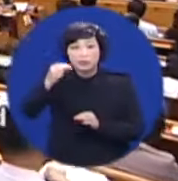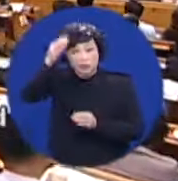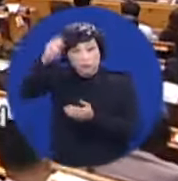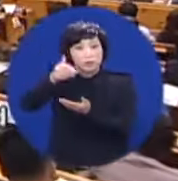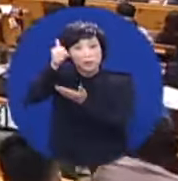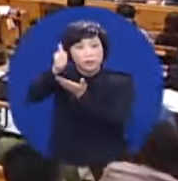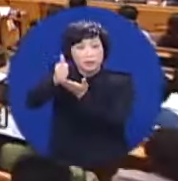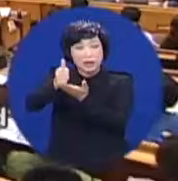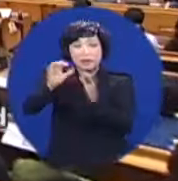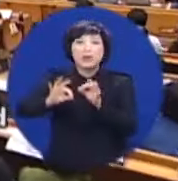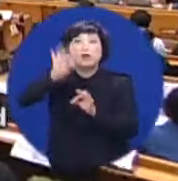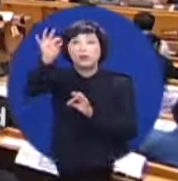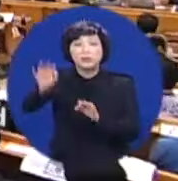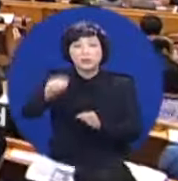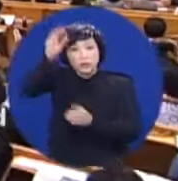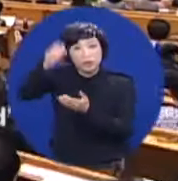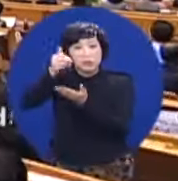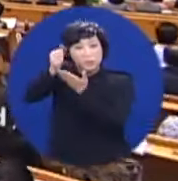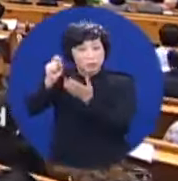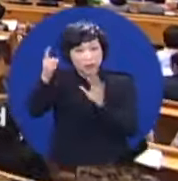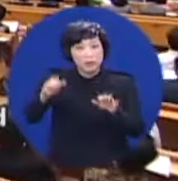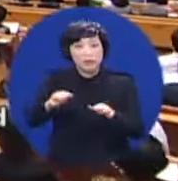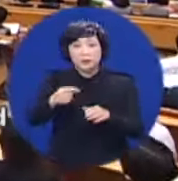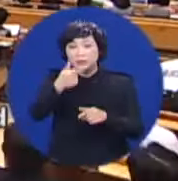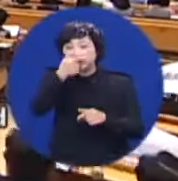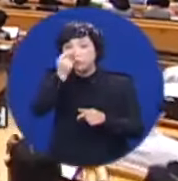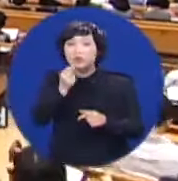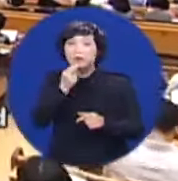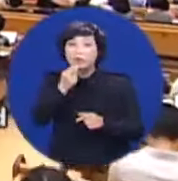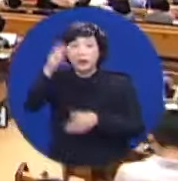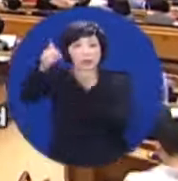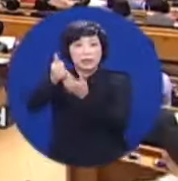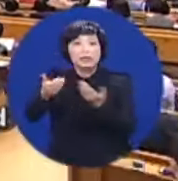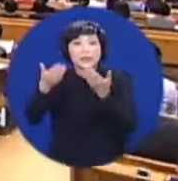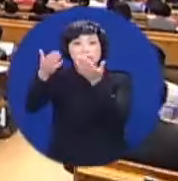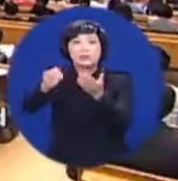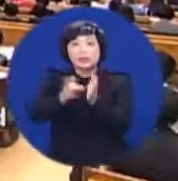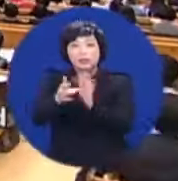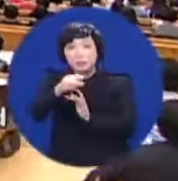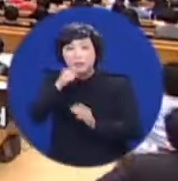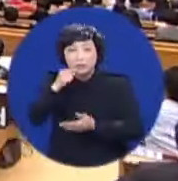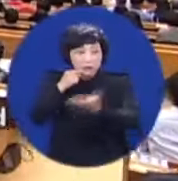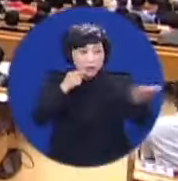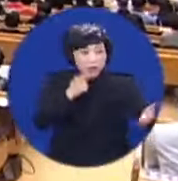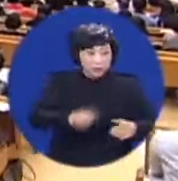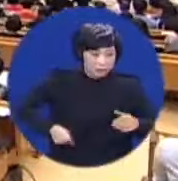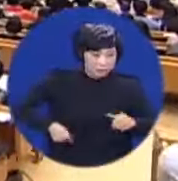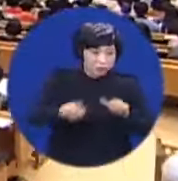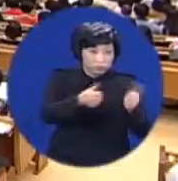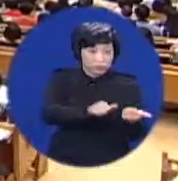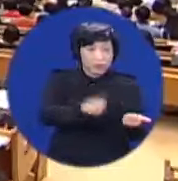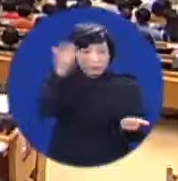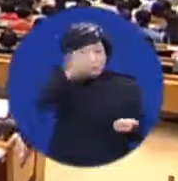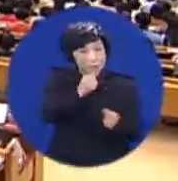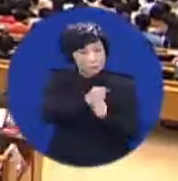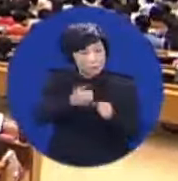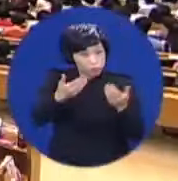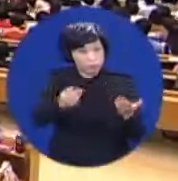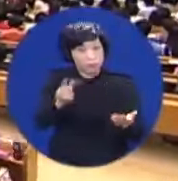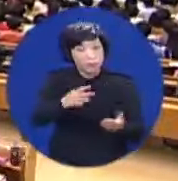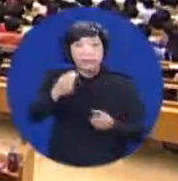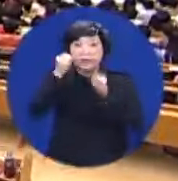흠없는 자기를 하나님께 드린 그리스도의 피가 어찌 너희 양심으로 죽은 행실에서 깨끗하게 하고 살아계신 하나님을